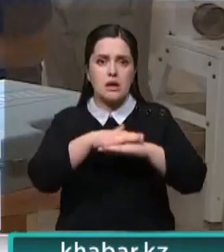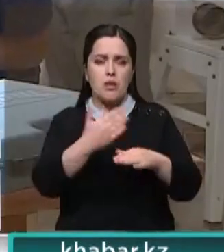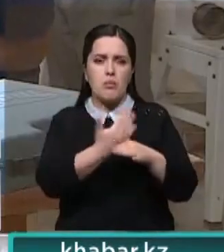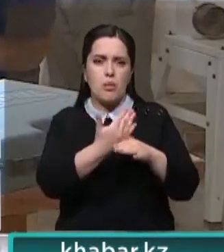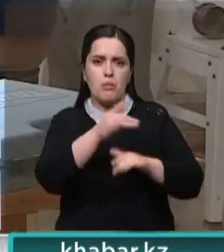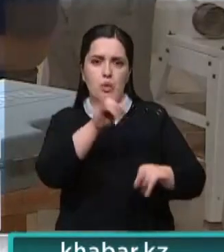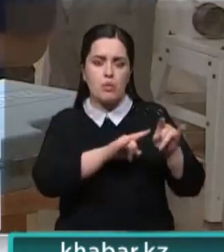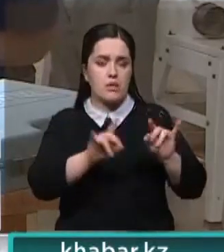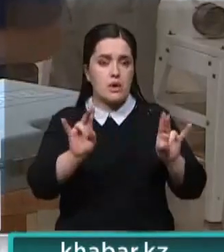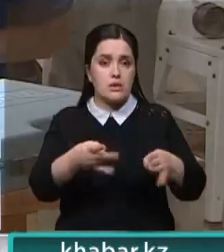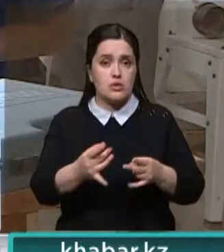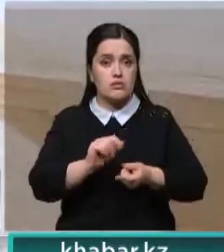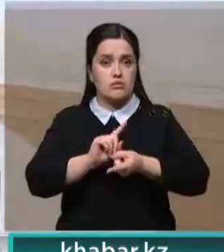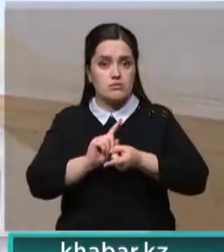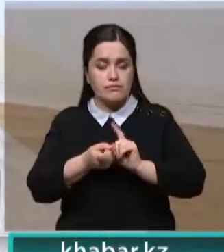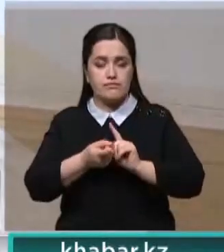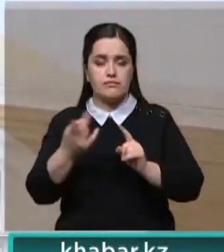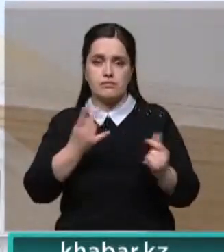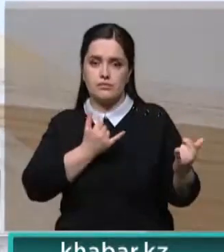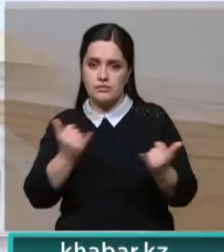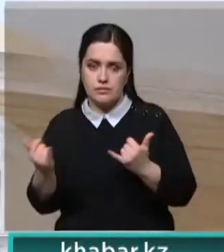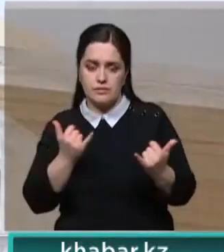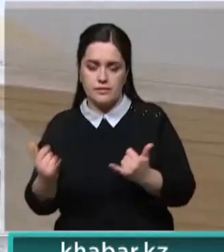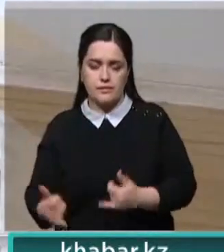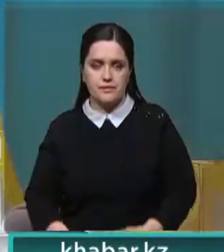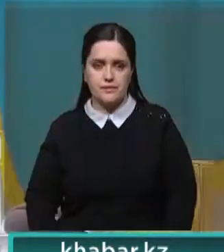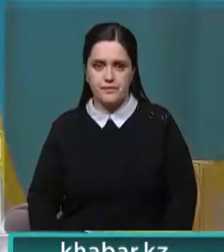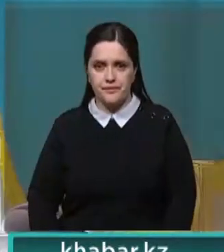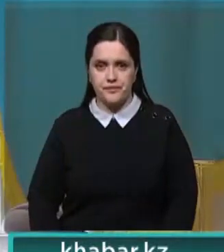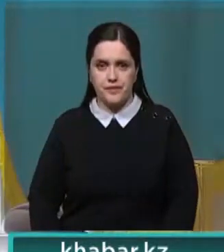лету. Пришло время поменяться местами, говорит глава государства.